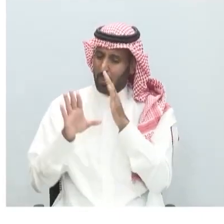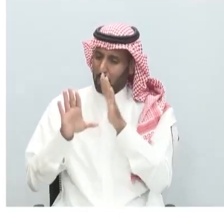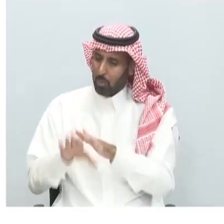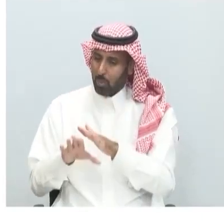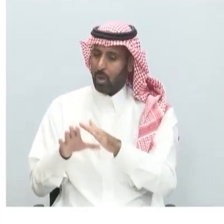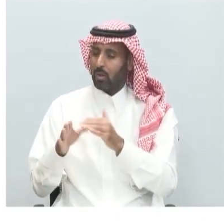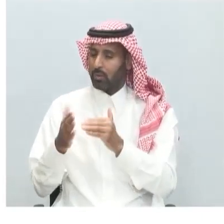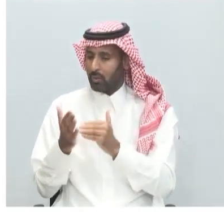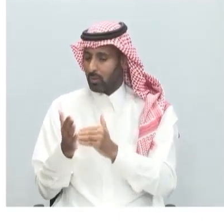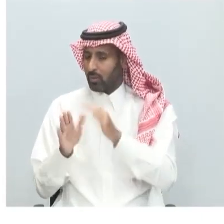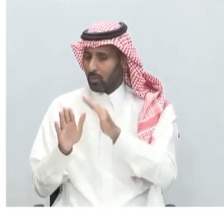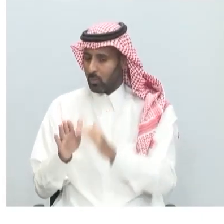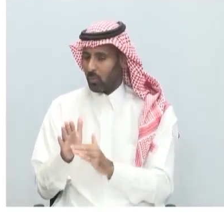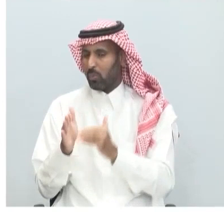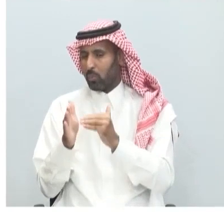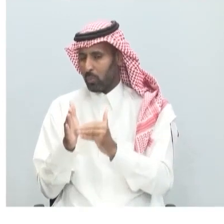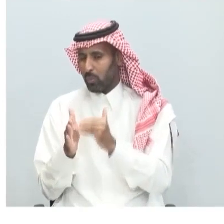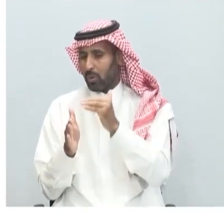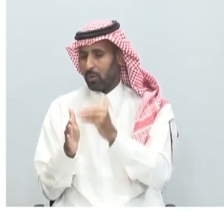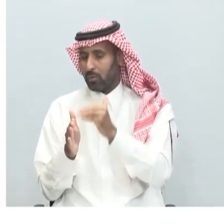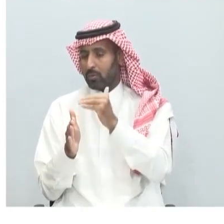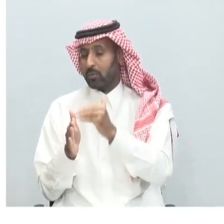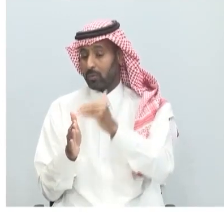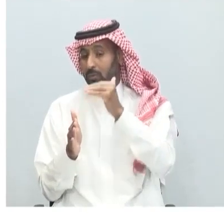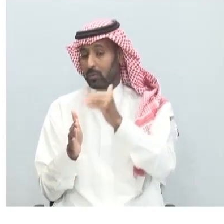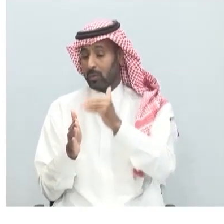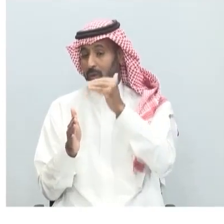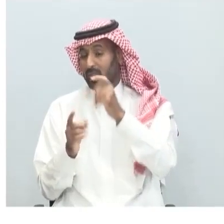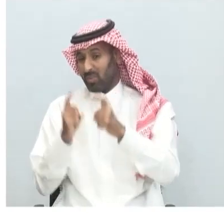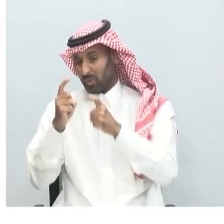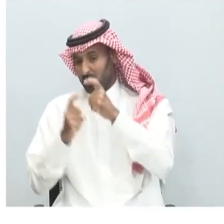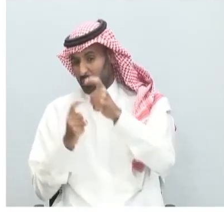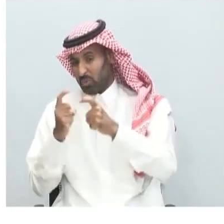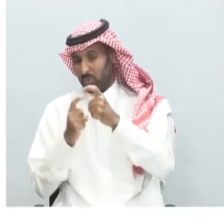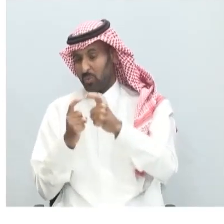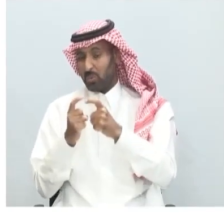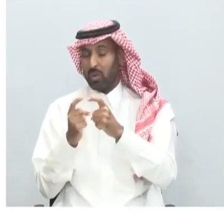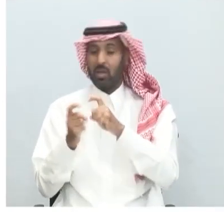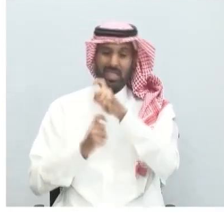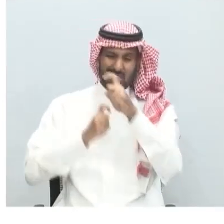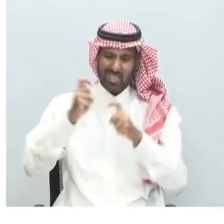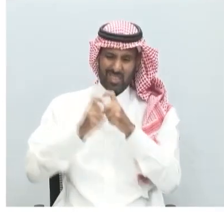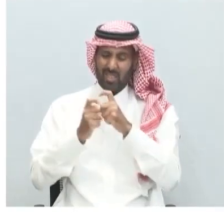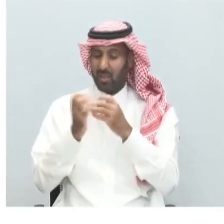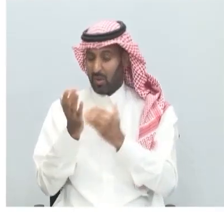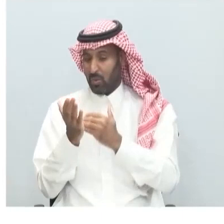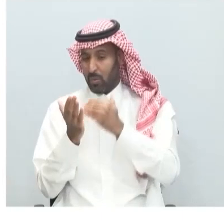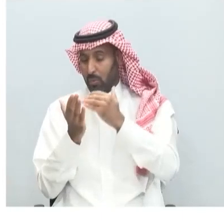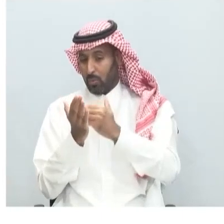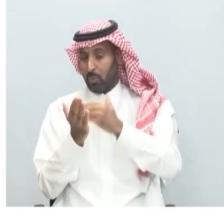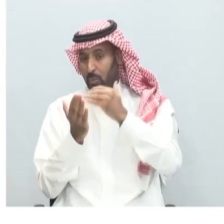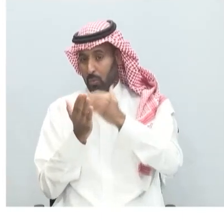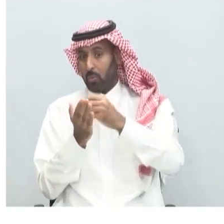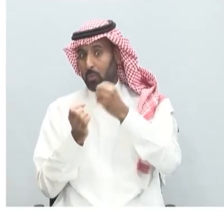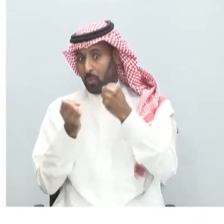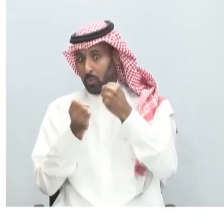من الانظمه ذات الطاقه العاليه ماذا يحدث تميل الالكترونات الى اتخاذ ترتيب يعطي